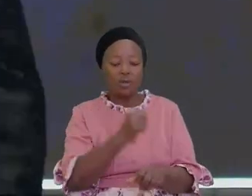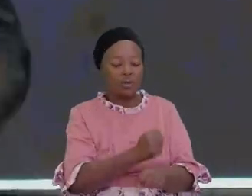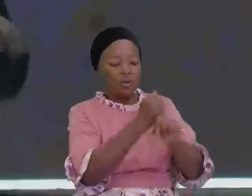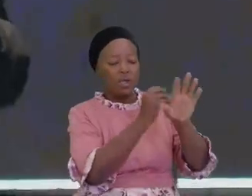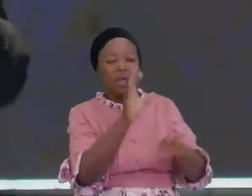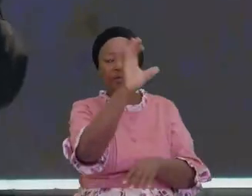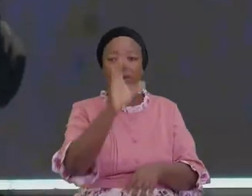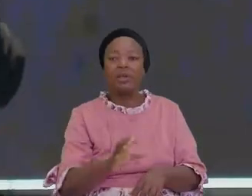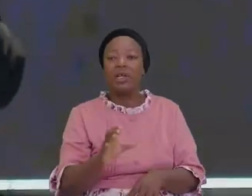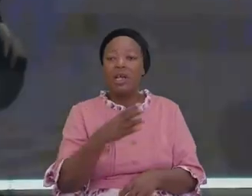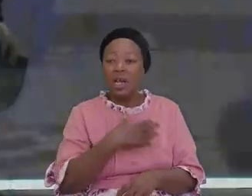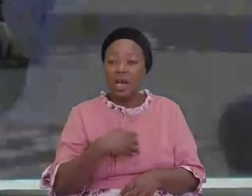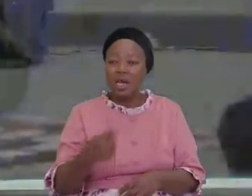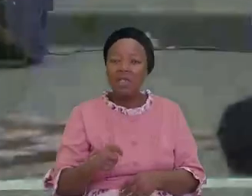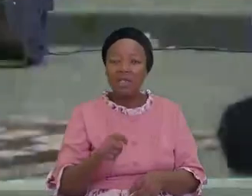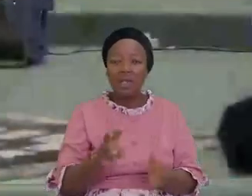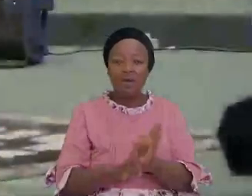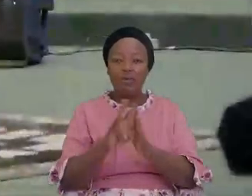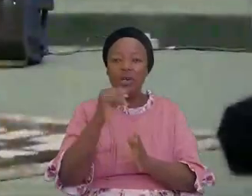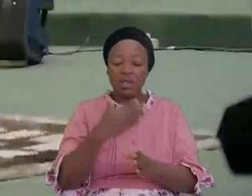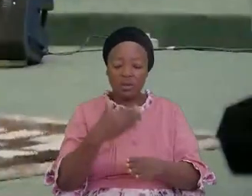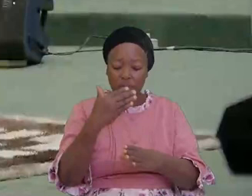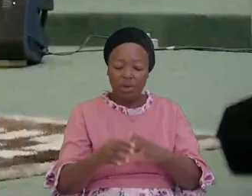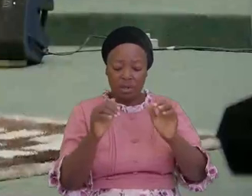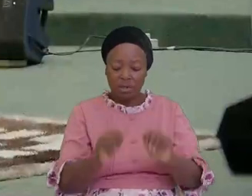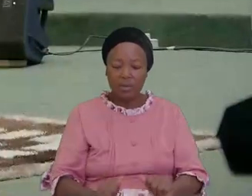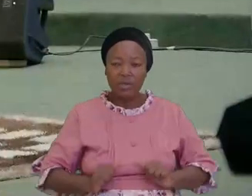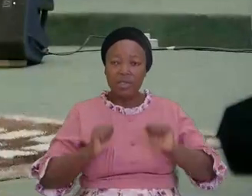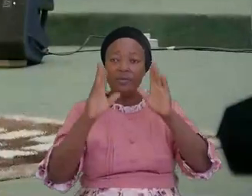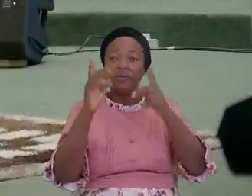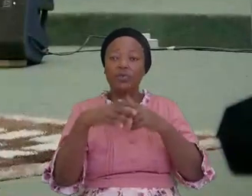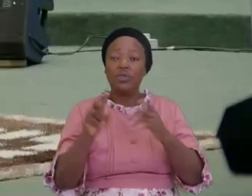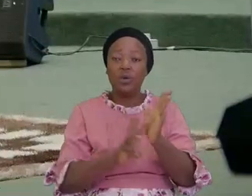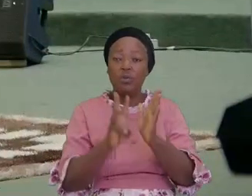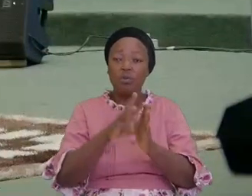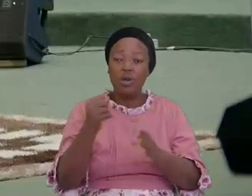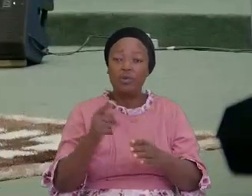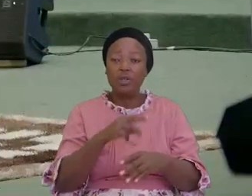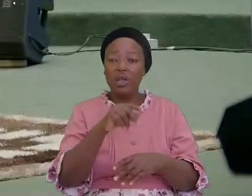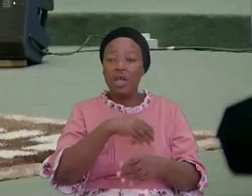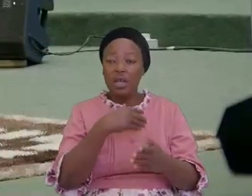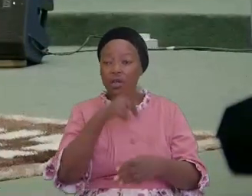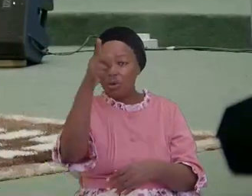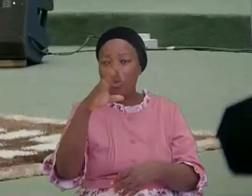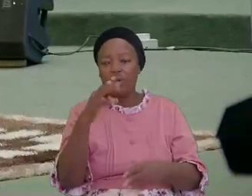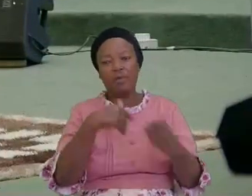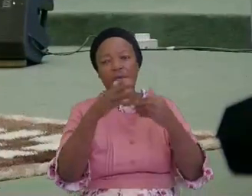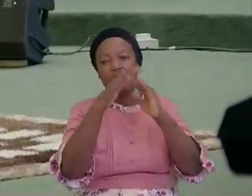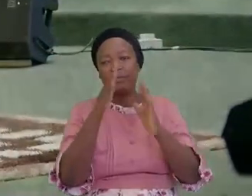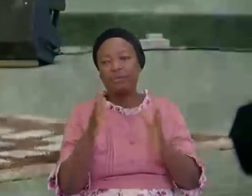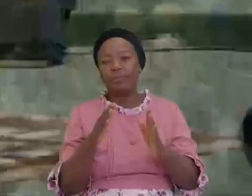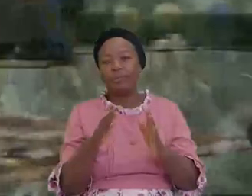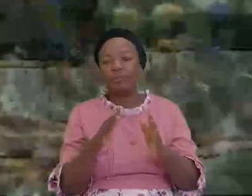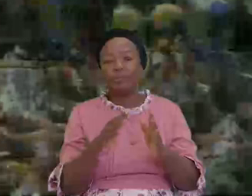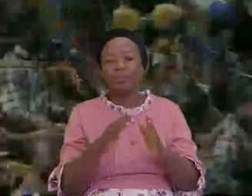Et la volonté est totalement soumise à la volonté du Dieu du ciel.